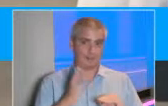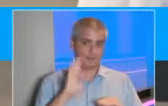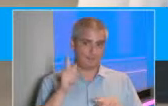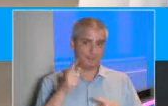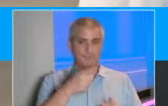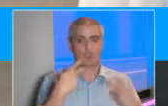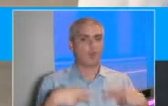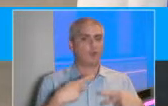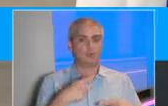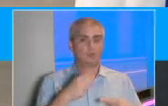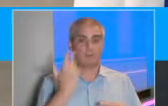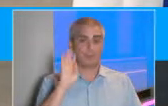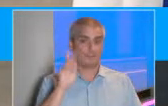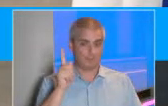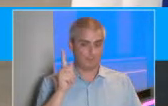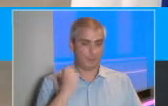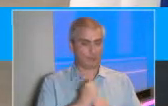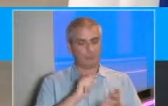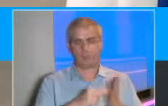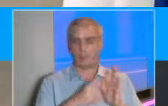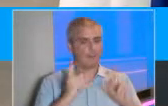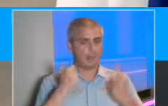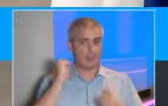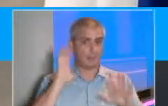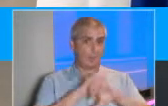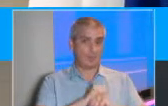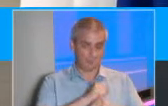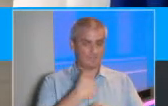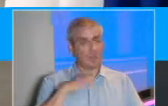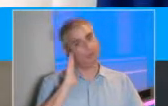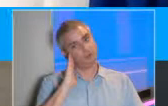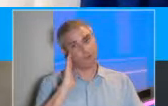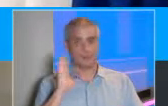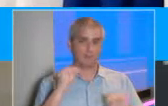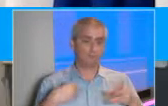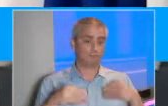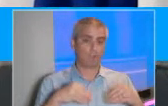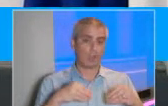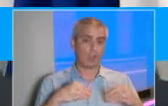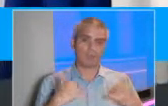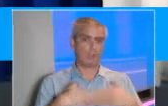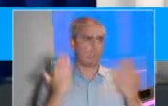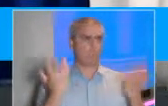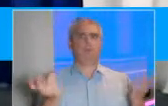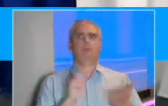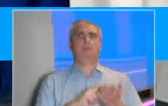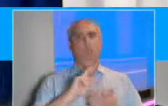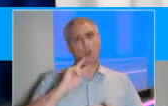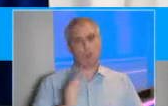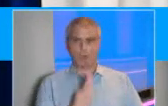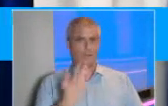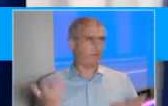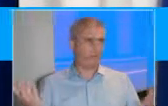הרי חוששים שנתניהו עושה פה תרגיל. הרי מה קרה? אתמול בערב הלכנו לישון עם לכאורה איזושהי פשרה. היום בבוקר קמנו עם עוד פעם